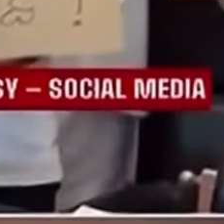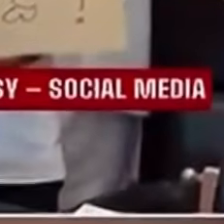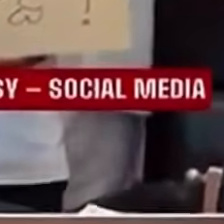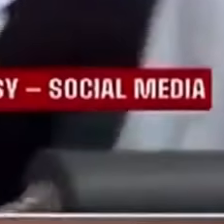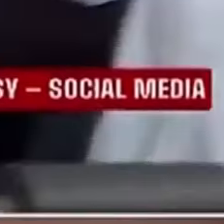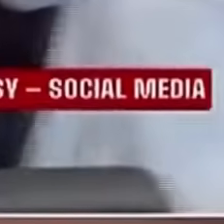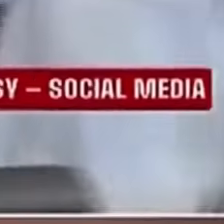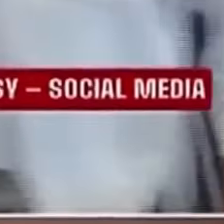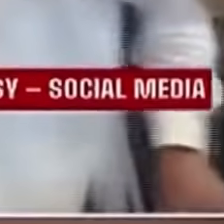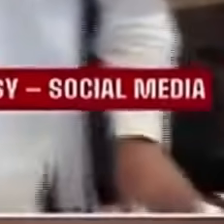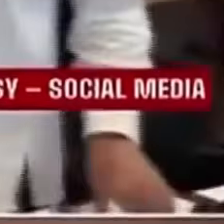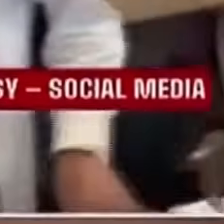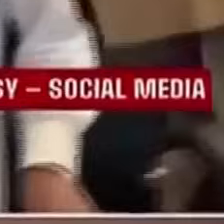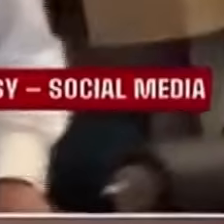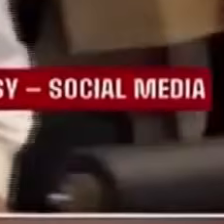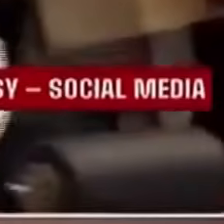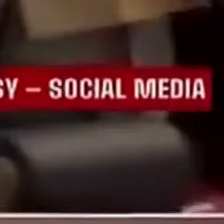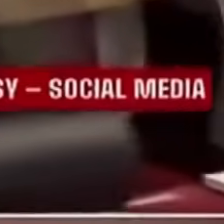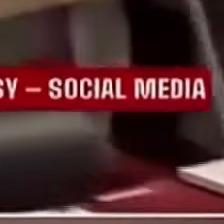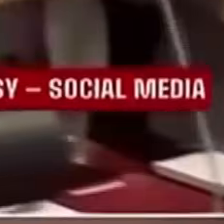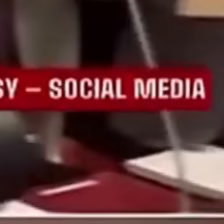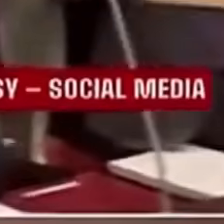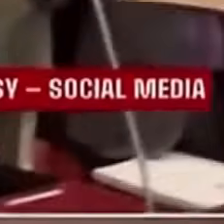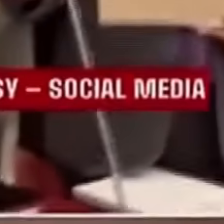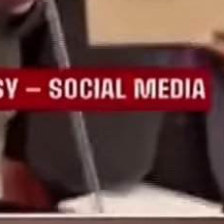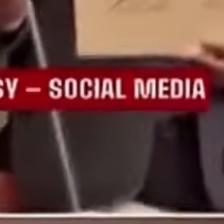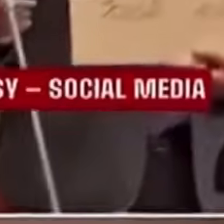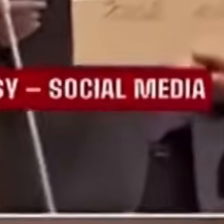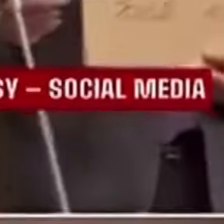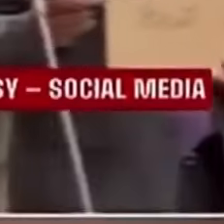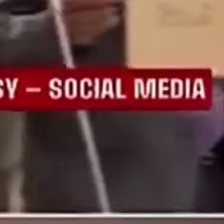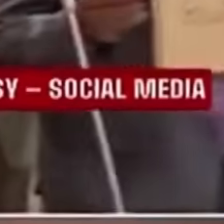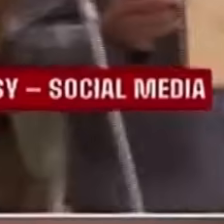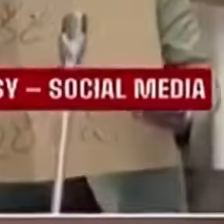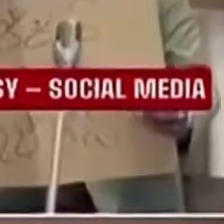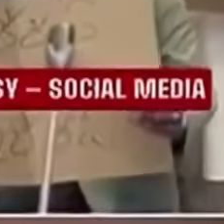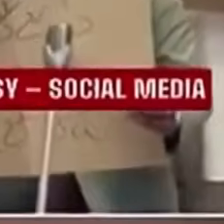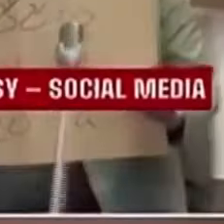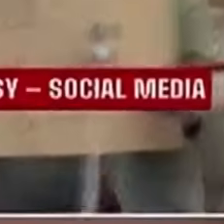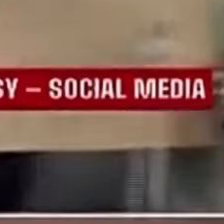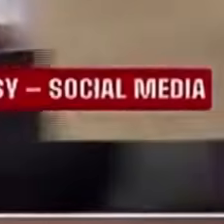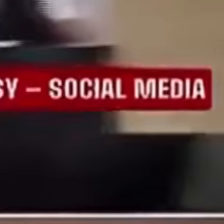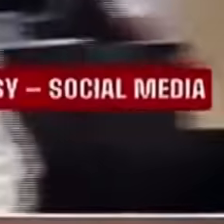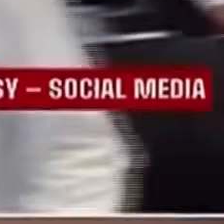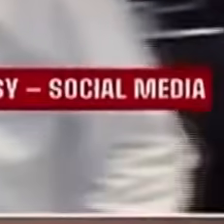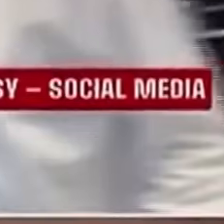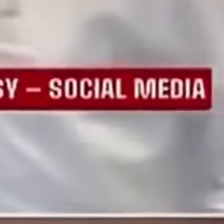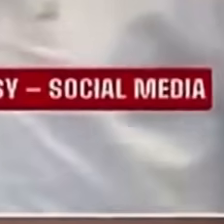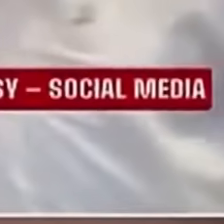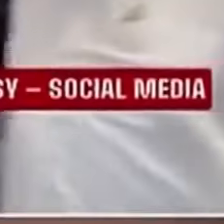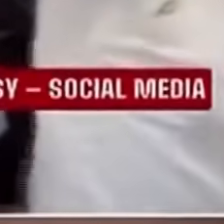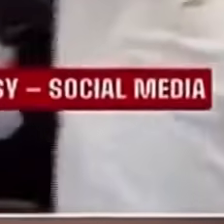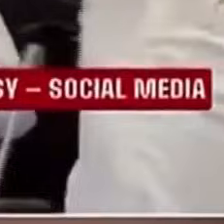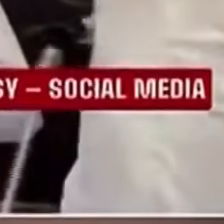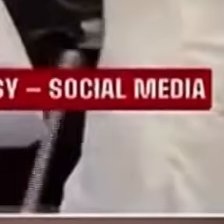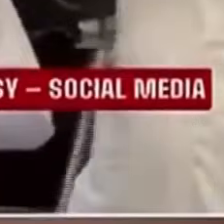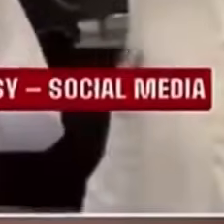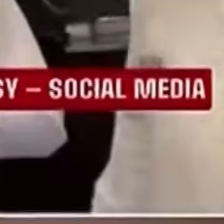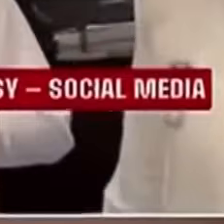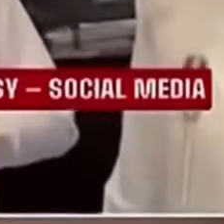will march together to defeat this government. මේ ආරම්භ කරා විතරයි අපි ඊළඟ සැරේ කොළඹ